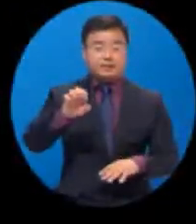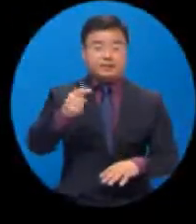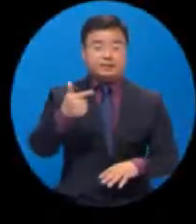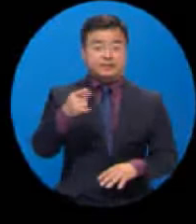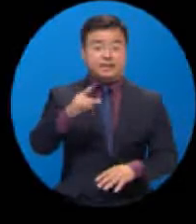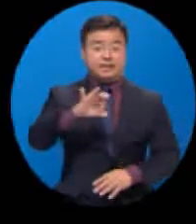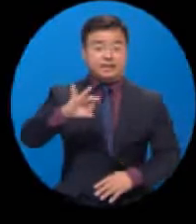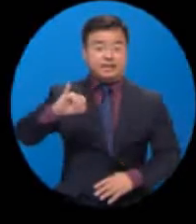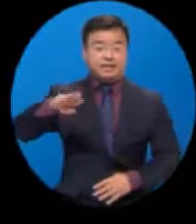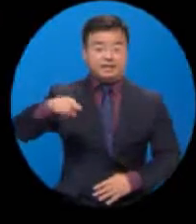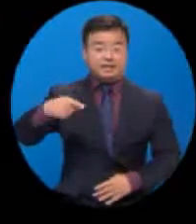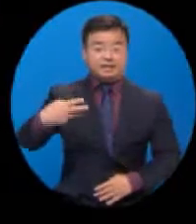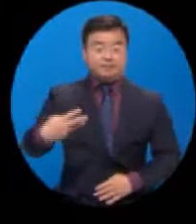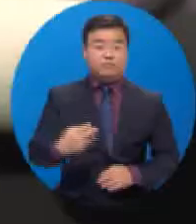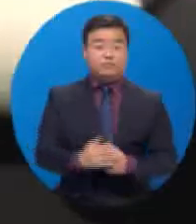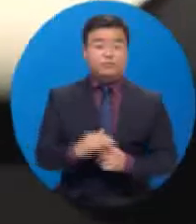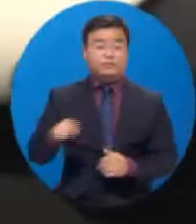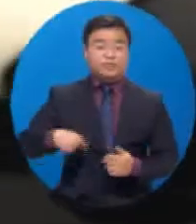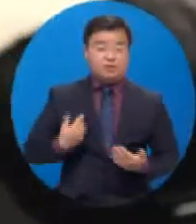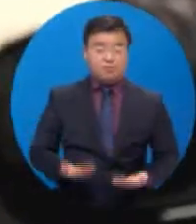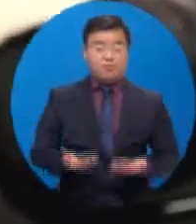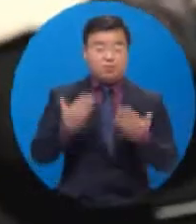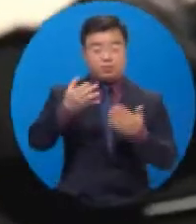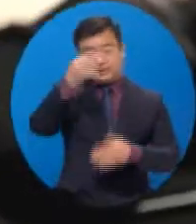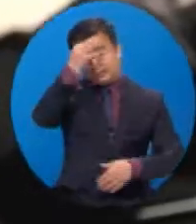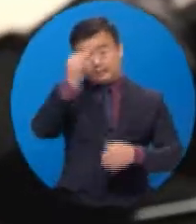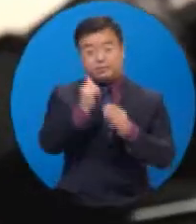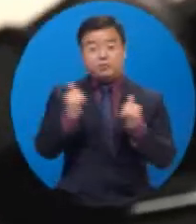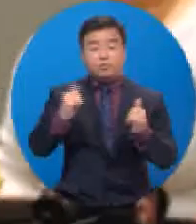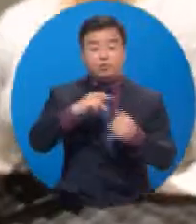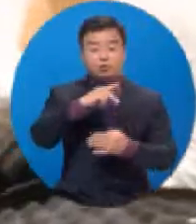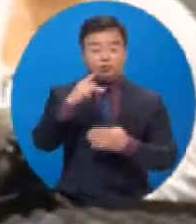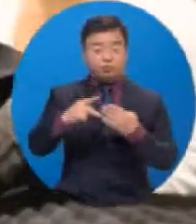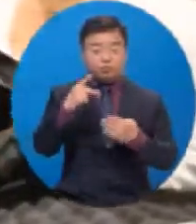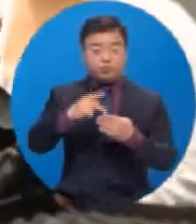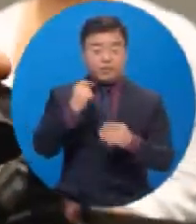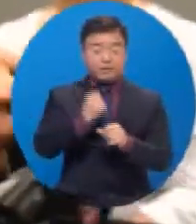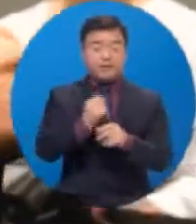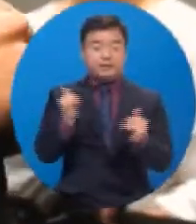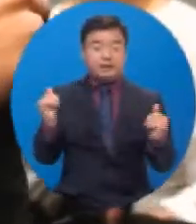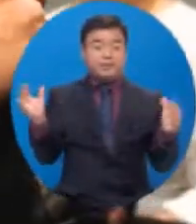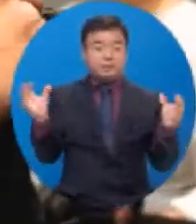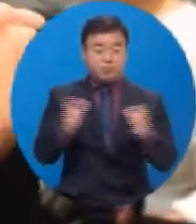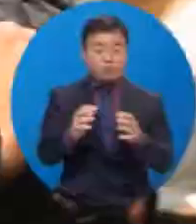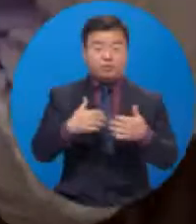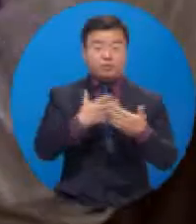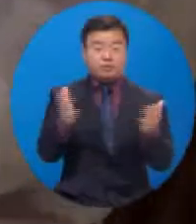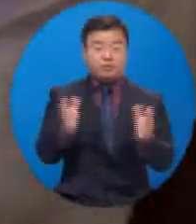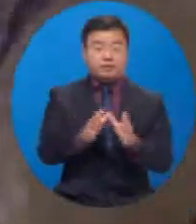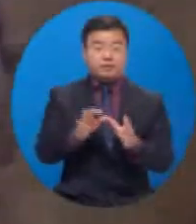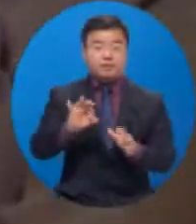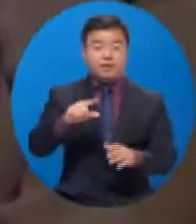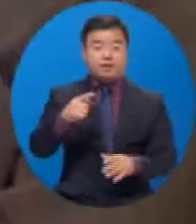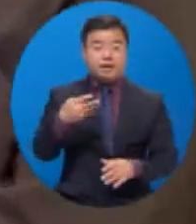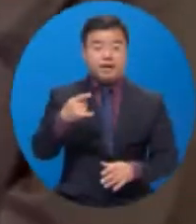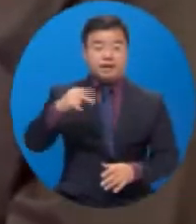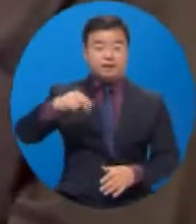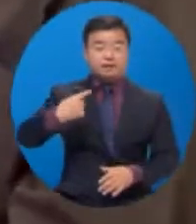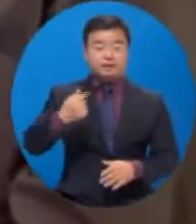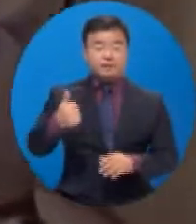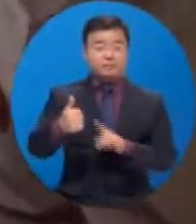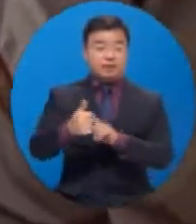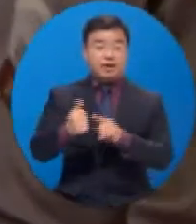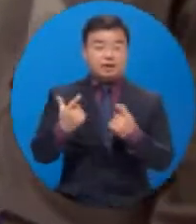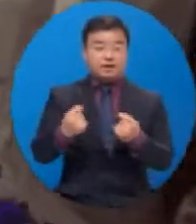이네이블이었습니다. 자원봉사자와 엔지니어, 프로그래머 등으로 구성된 이 단체는 알렉스와 같이 팔이 없는